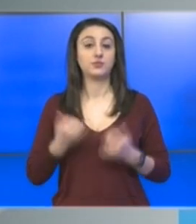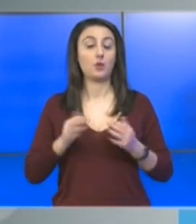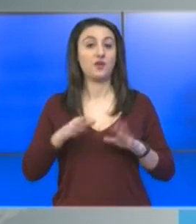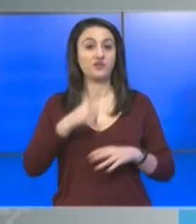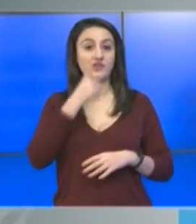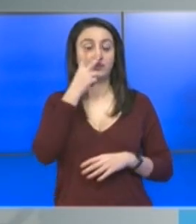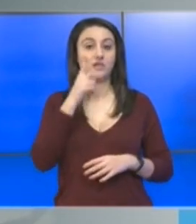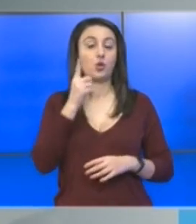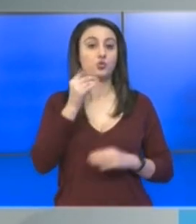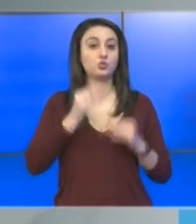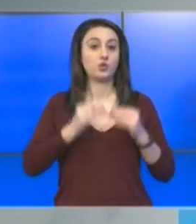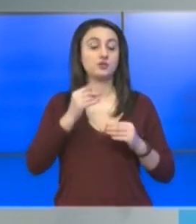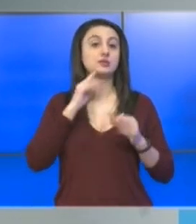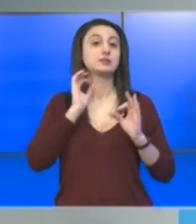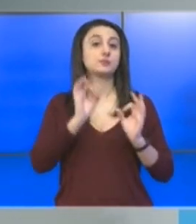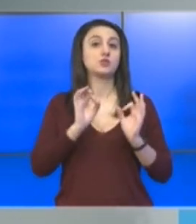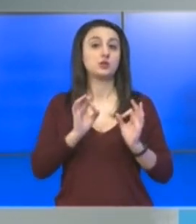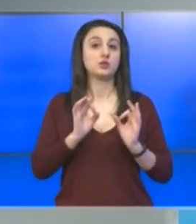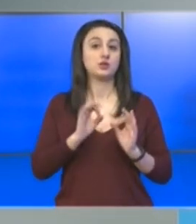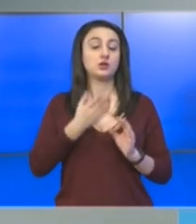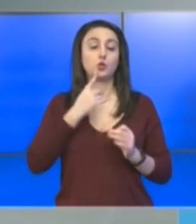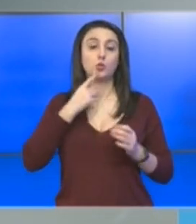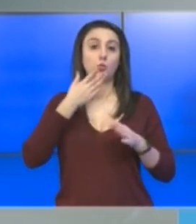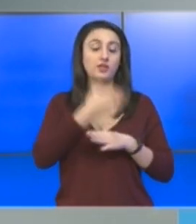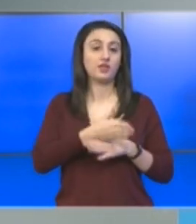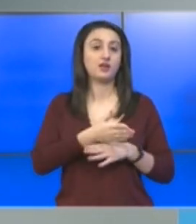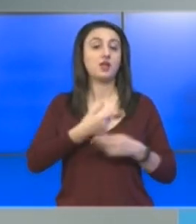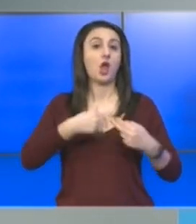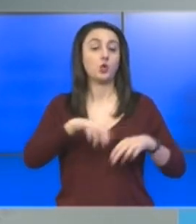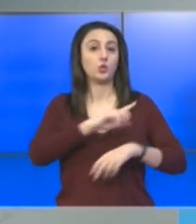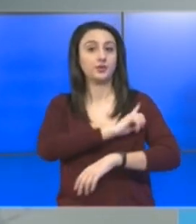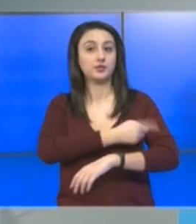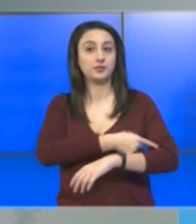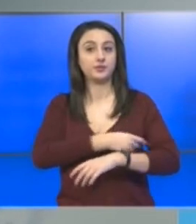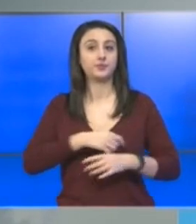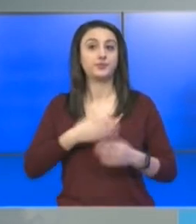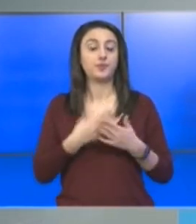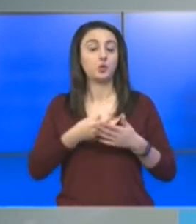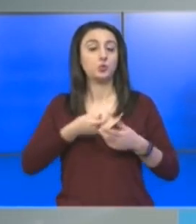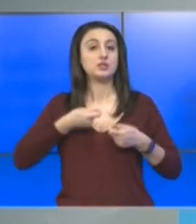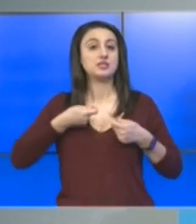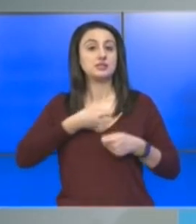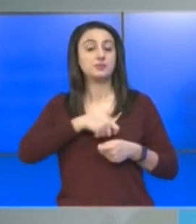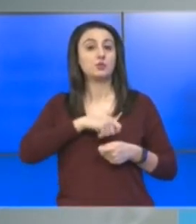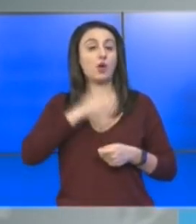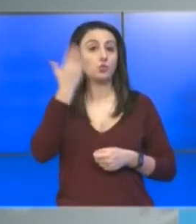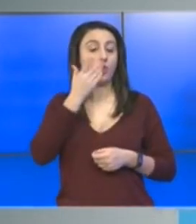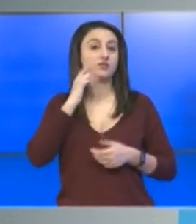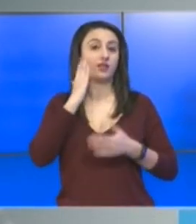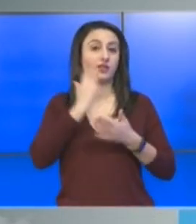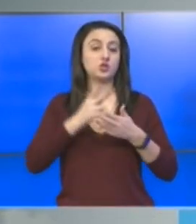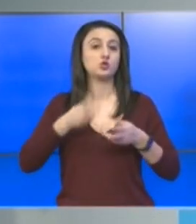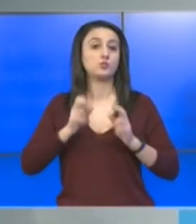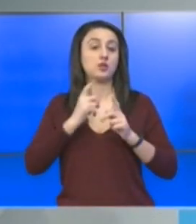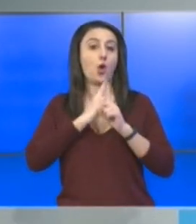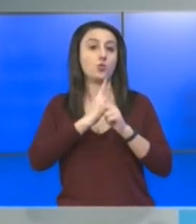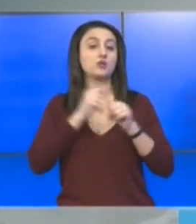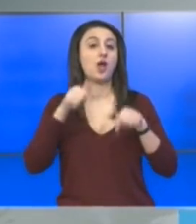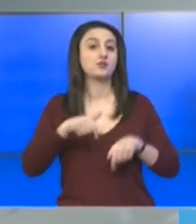situație excepțională, nu intră în sfera de competență a inspectoratului școlar să decide suspendarea cursurilor. Astăzi, la